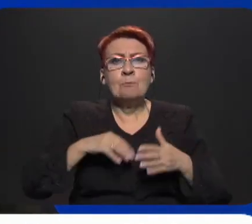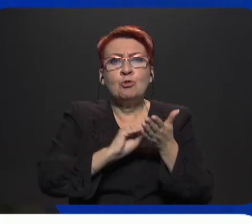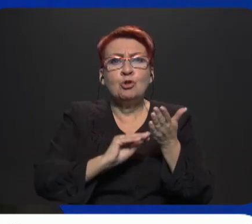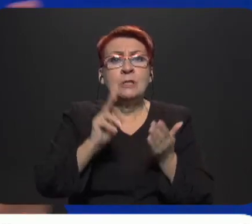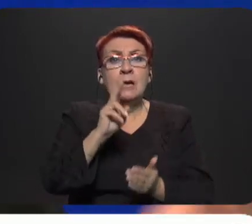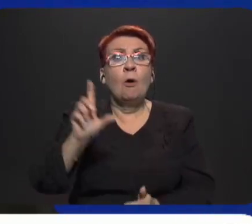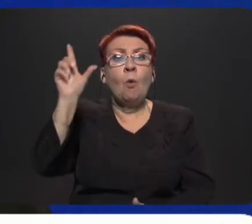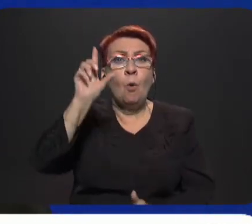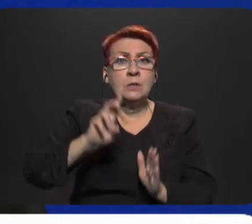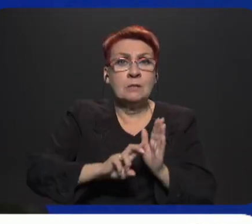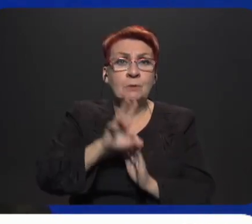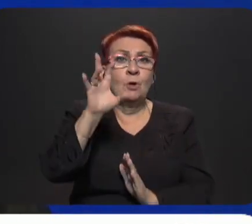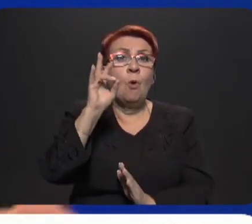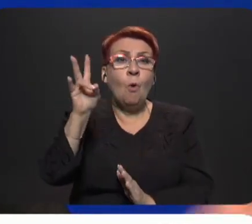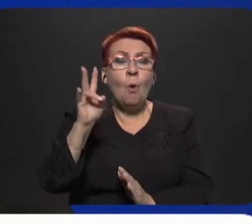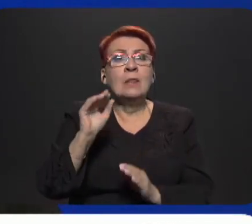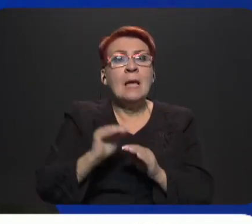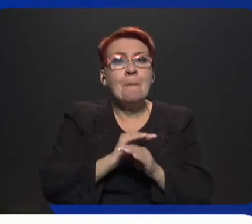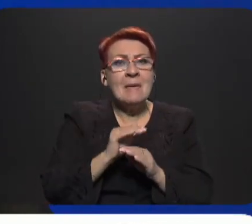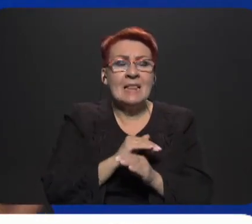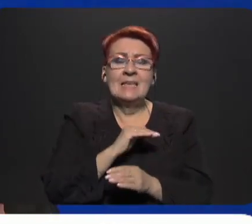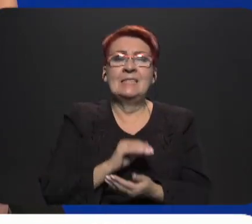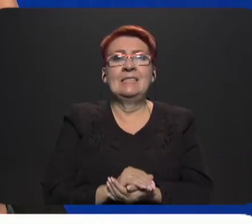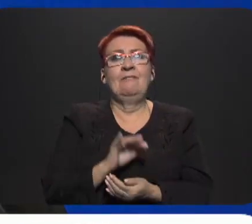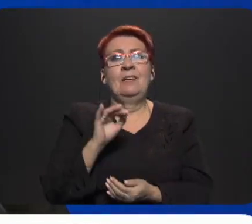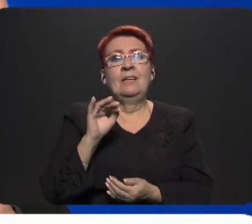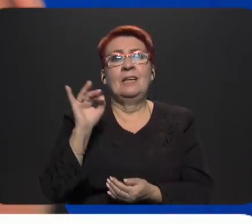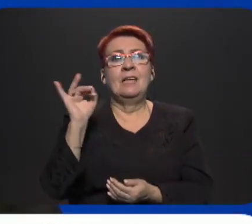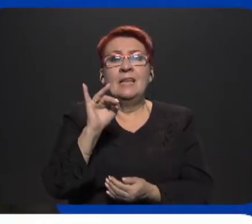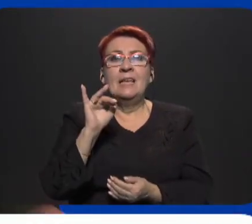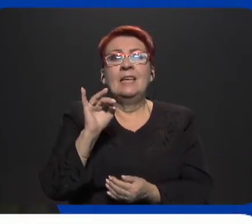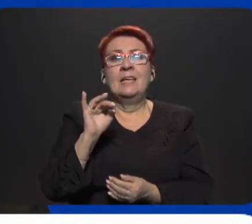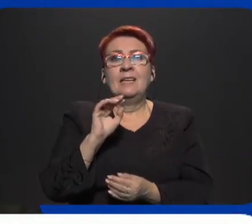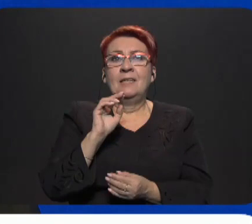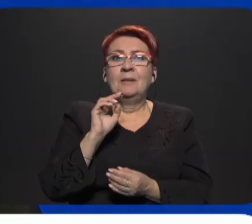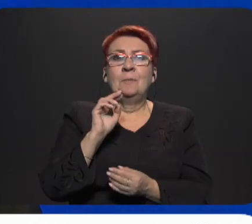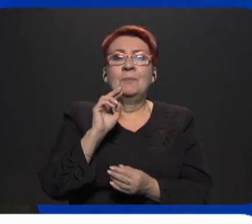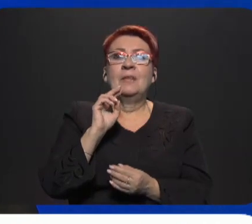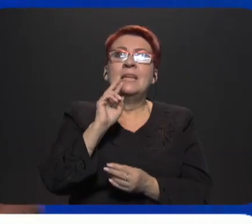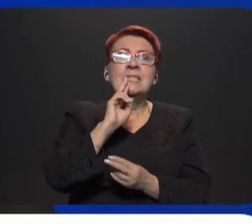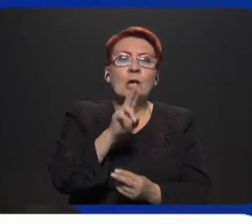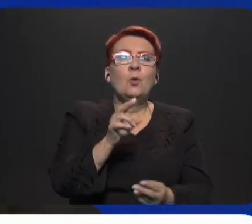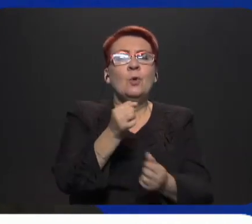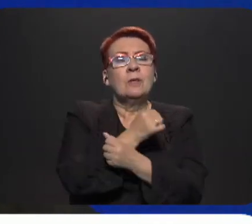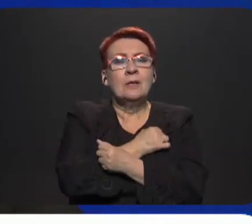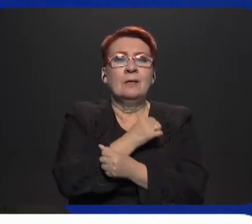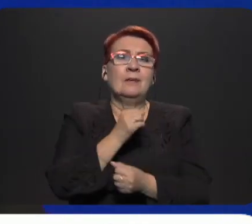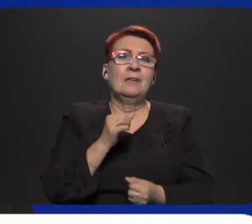Господу, потому что он милостивый, и уже все готово, и он целует первого и последнего, и